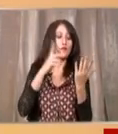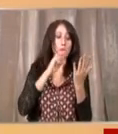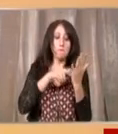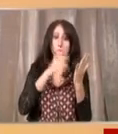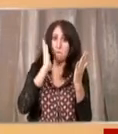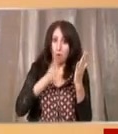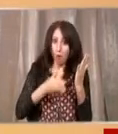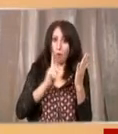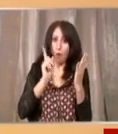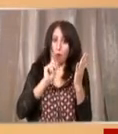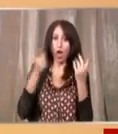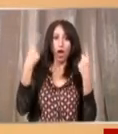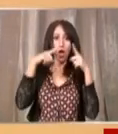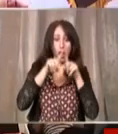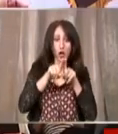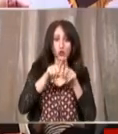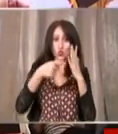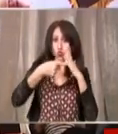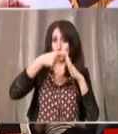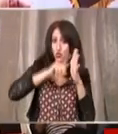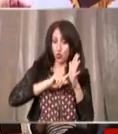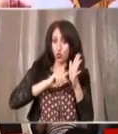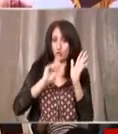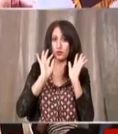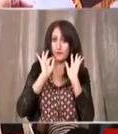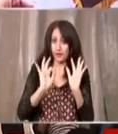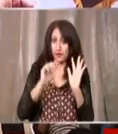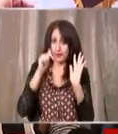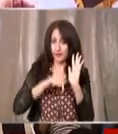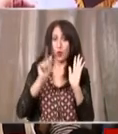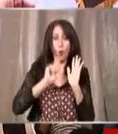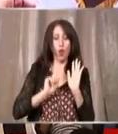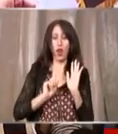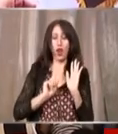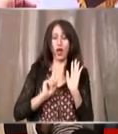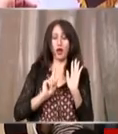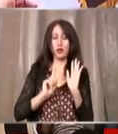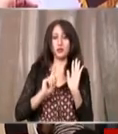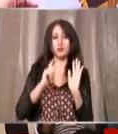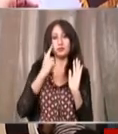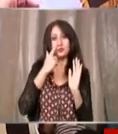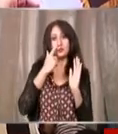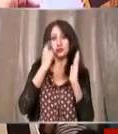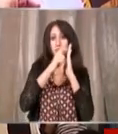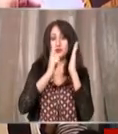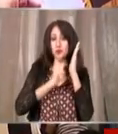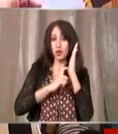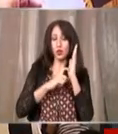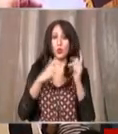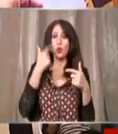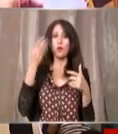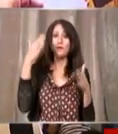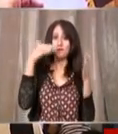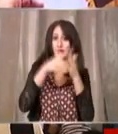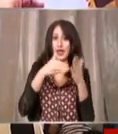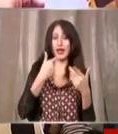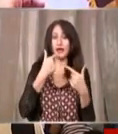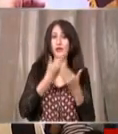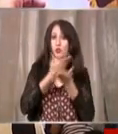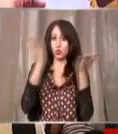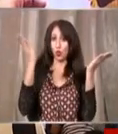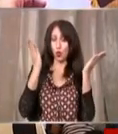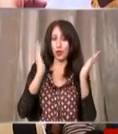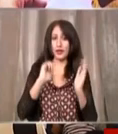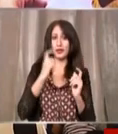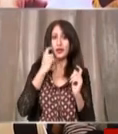حتى قبل أن تبدأ. الهيئة الوطنية للانتخابات أيضا أعلنت أن في طبعا مؤتمر صحفي سيعلن